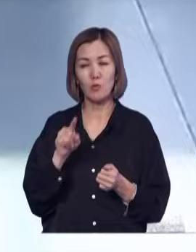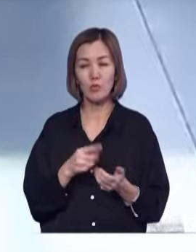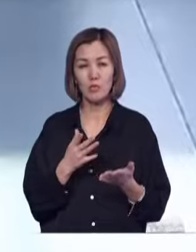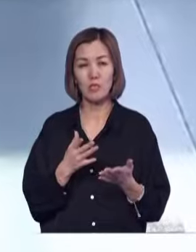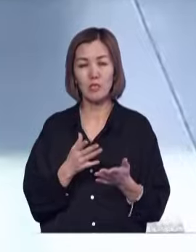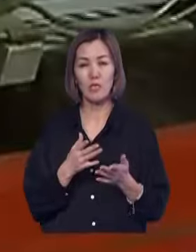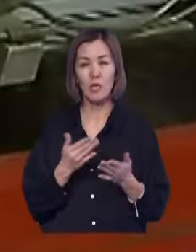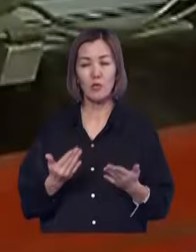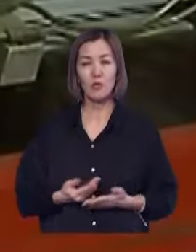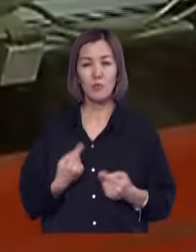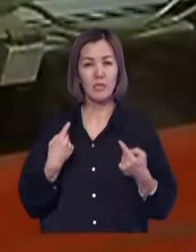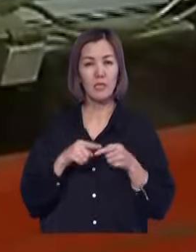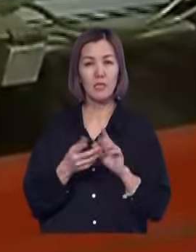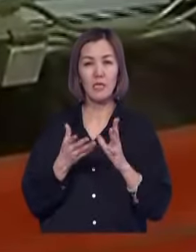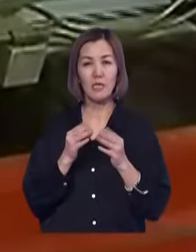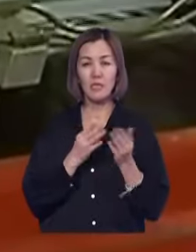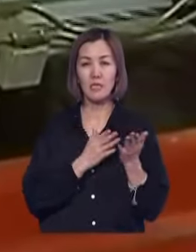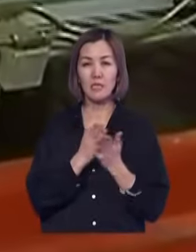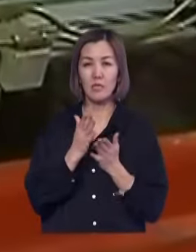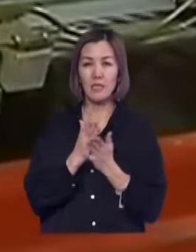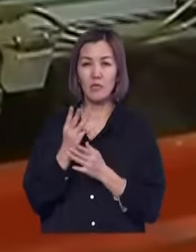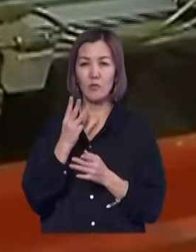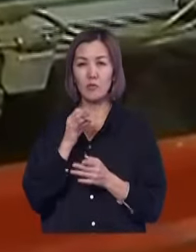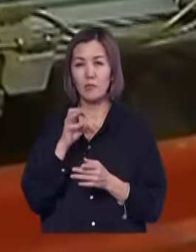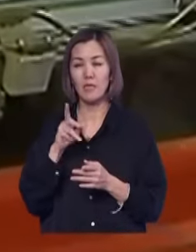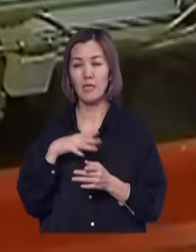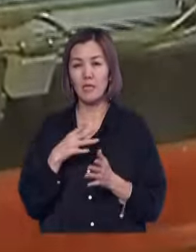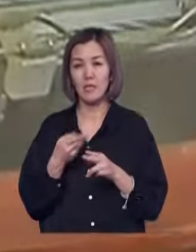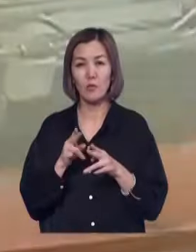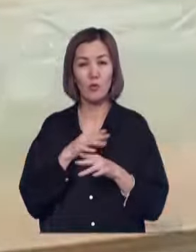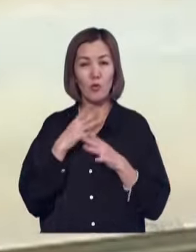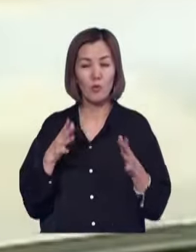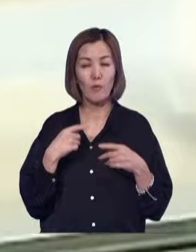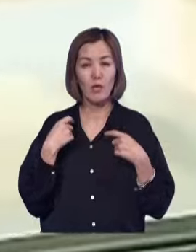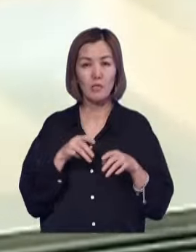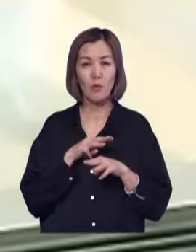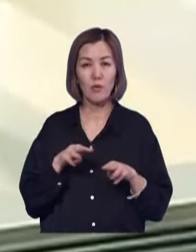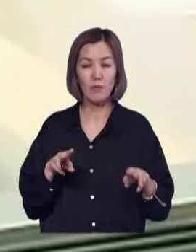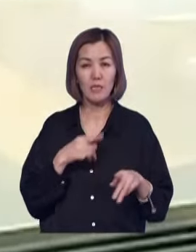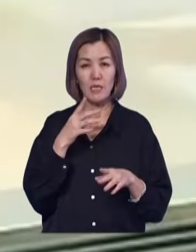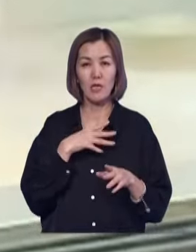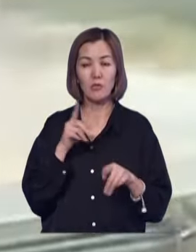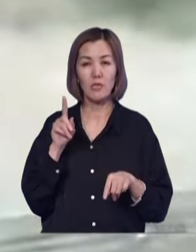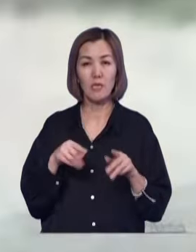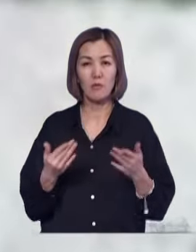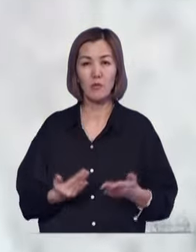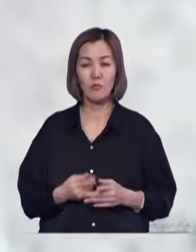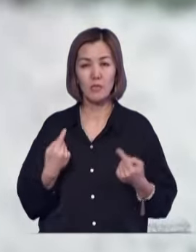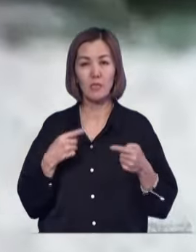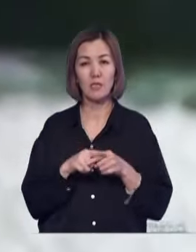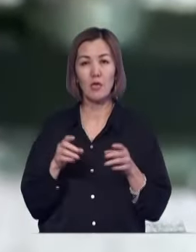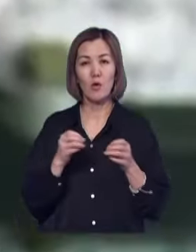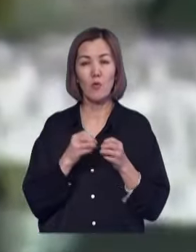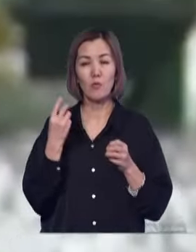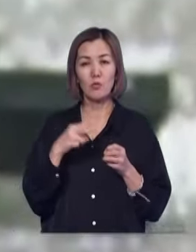сияқты тұрмыстық техниканың негізгі санаттарының саны 3 миллиард бірліктен асады. Сауда министрлігінің мәліметінше, кейбір тұрмыстық техника